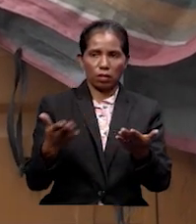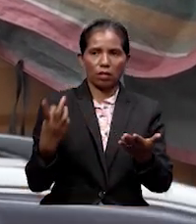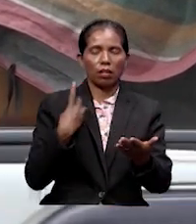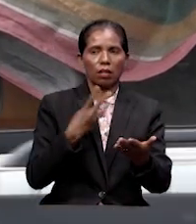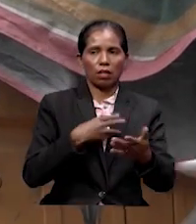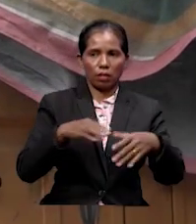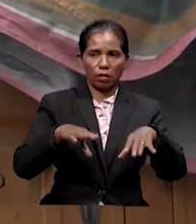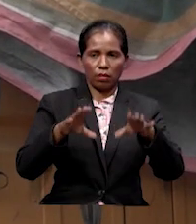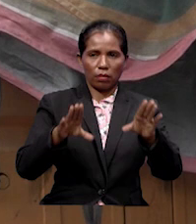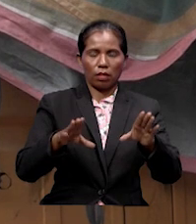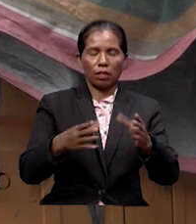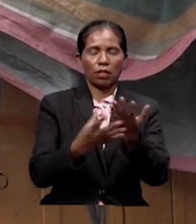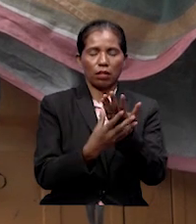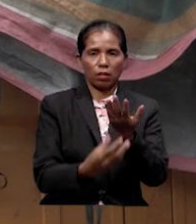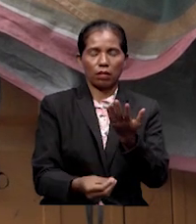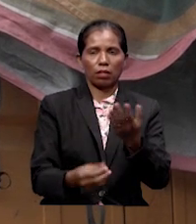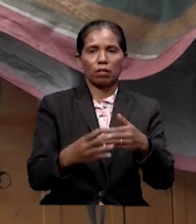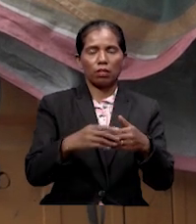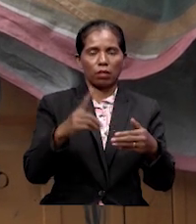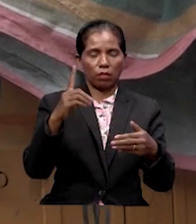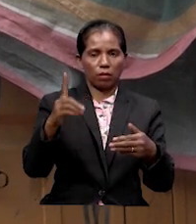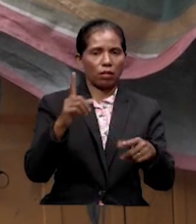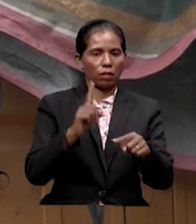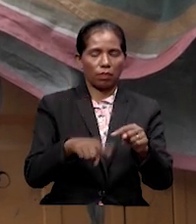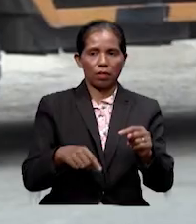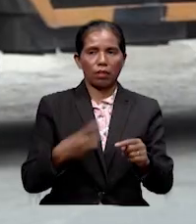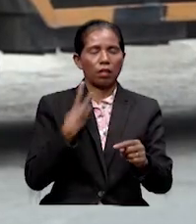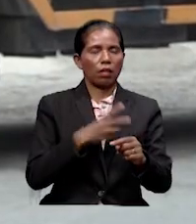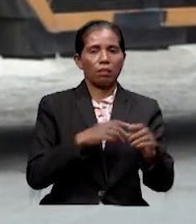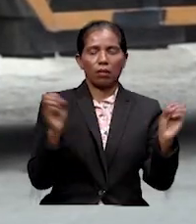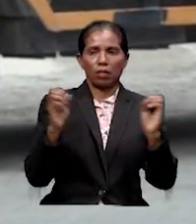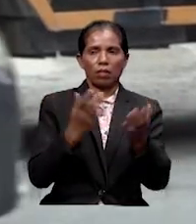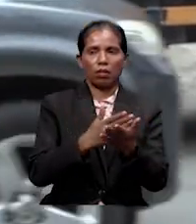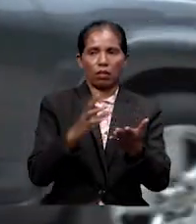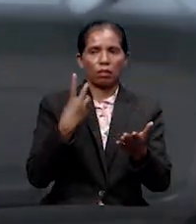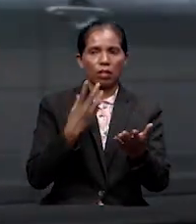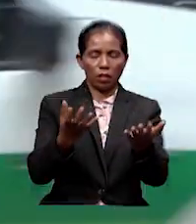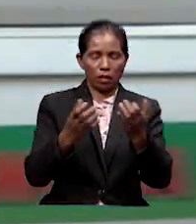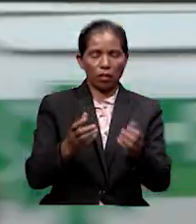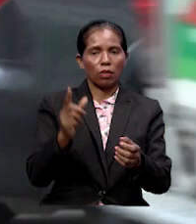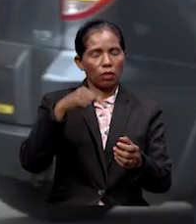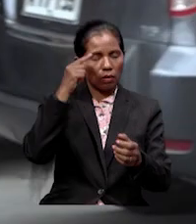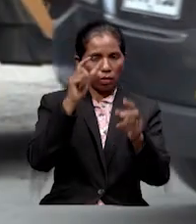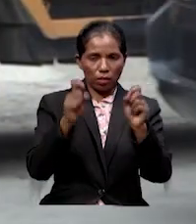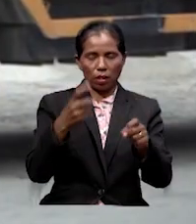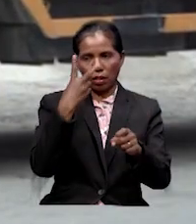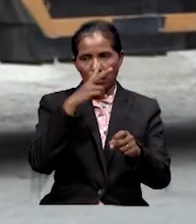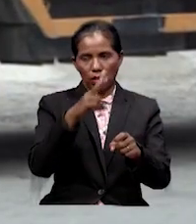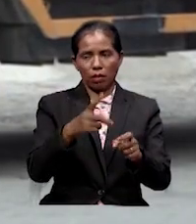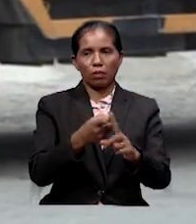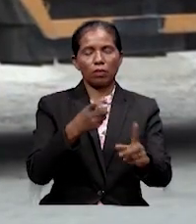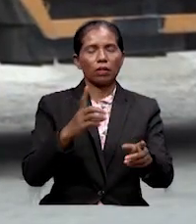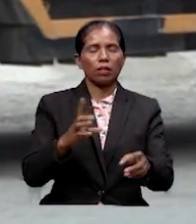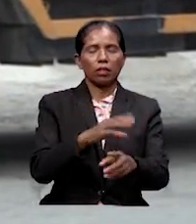amfan kilo 1 dolar agora amfan kilo 1 dolar label. Nema amila hola. Ami akara governo te tem kontrola. Tambah misi distrito am